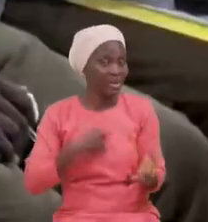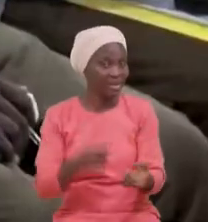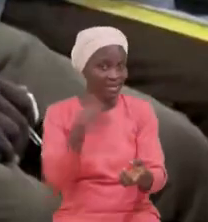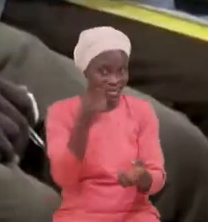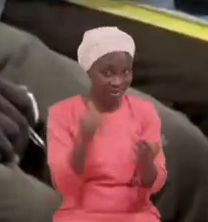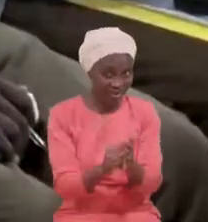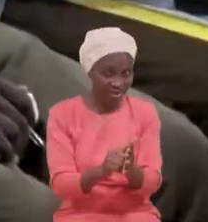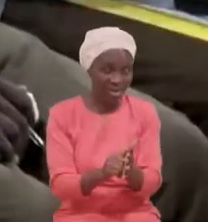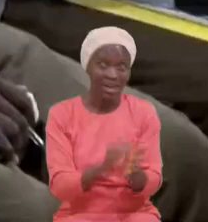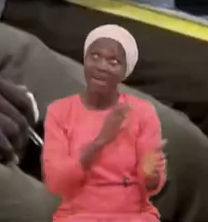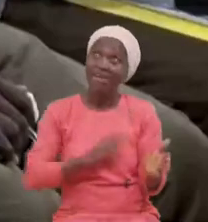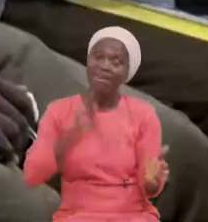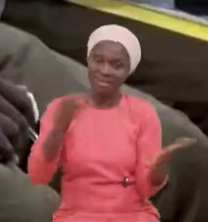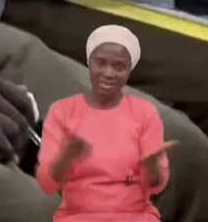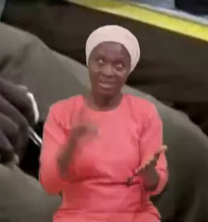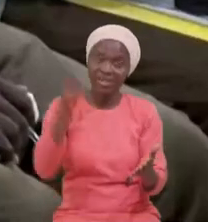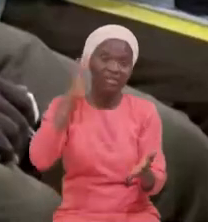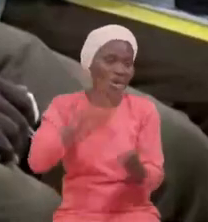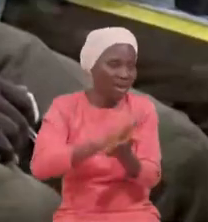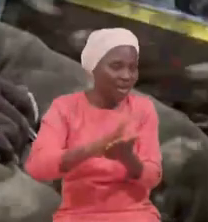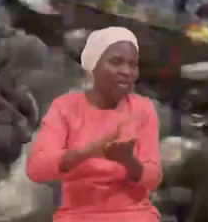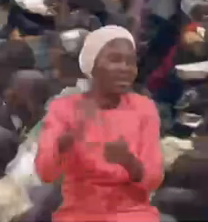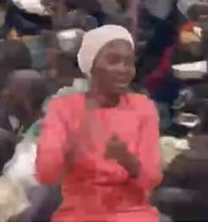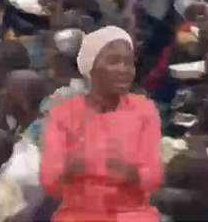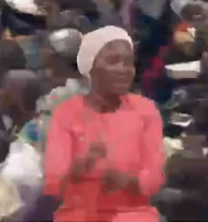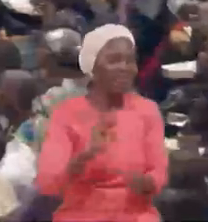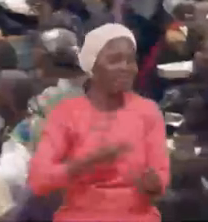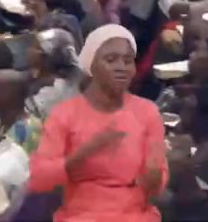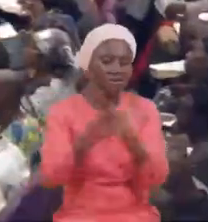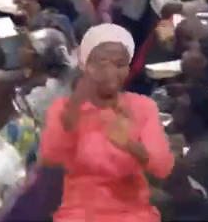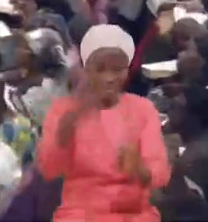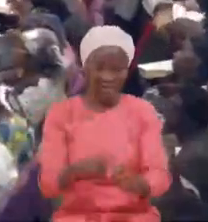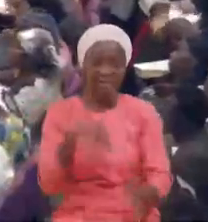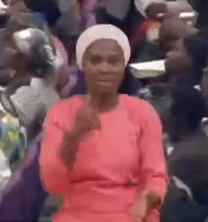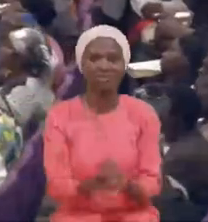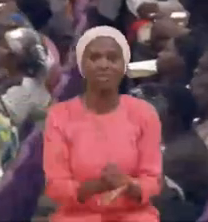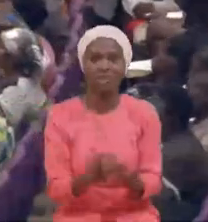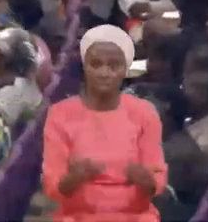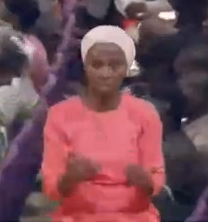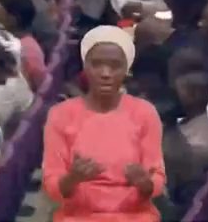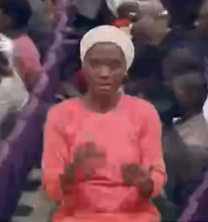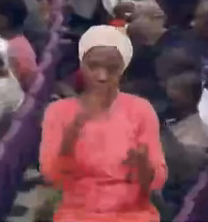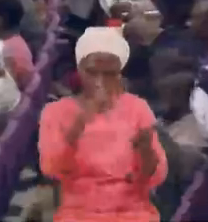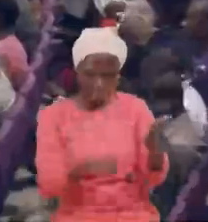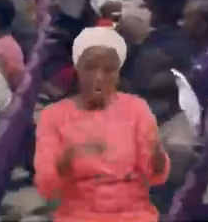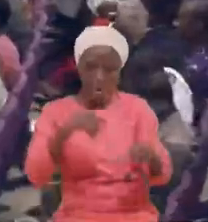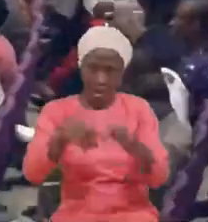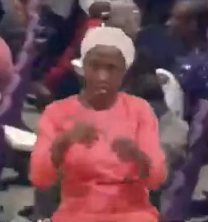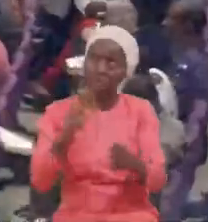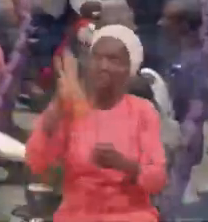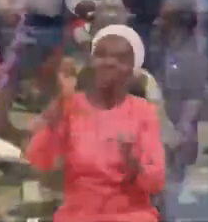dire que Christ est ici. Il va purifier chacun de nous au nom de Jésus-Christ. Voyons sa puissance.